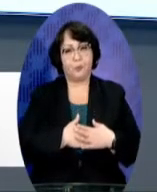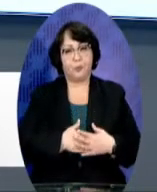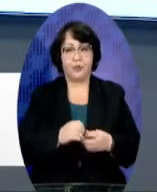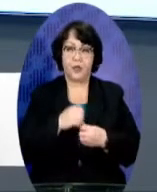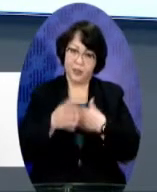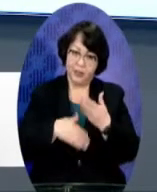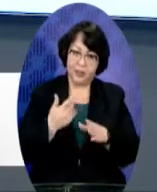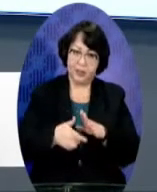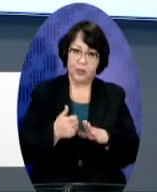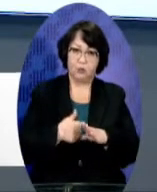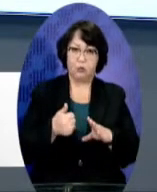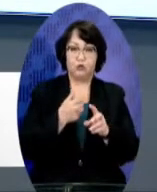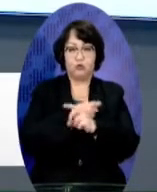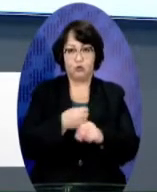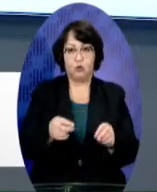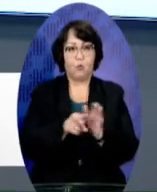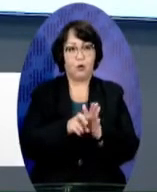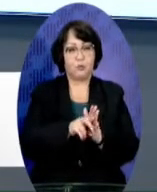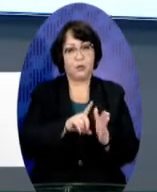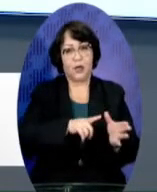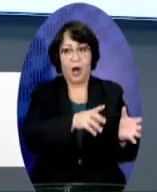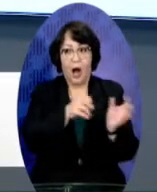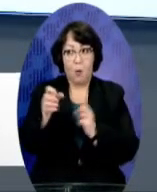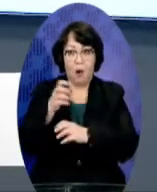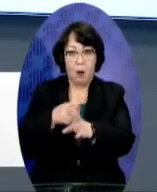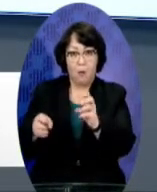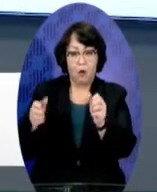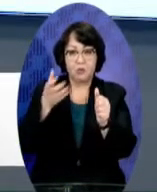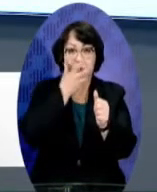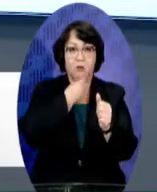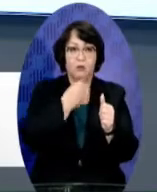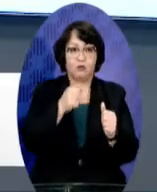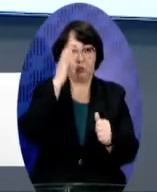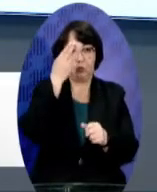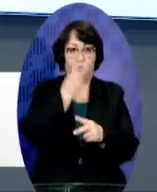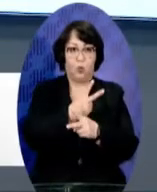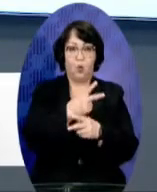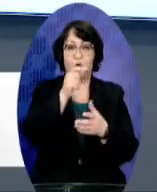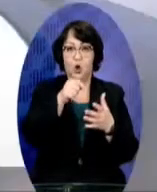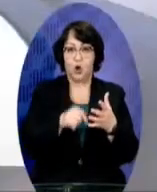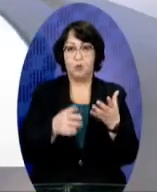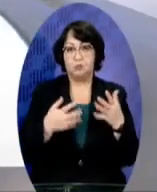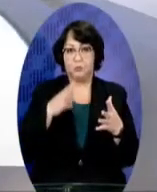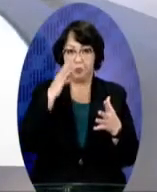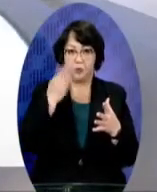чөлөөлөөс хэрхэн яаж хамрагдах нь энэ хуулинд бол тодорхой нарийн тусгасан байгаа маа.